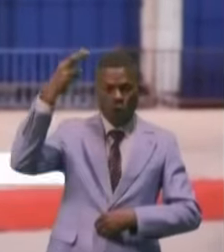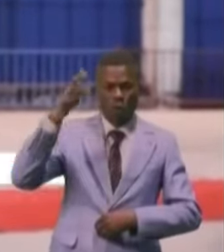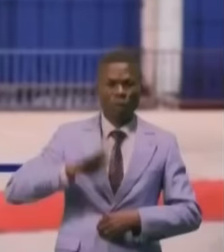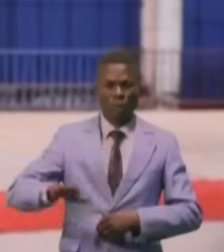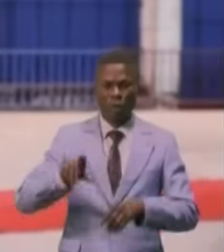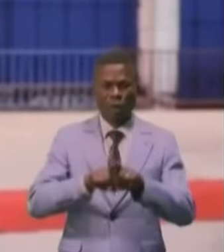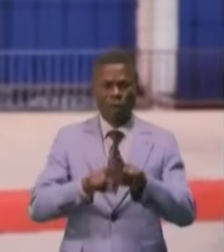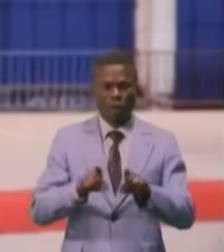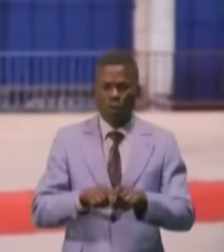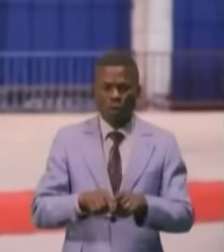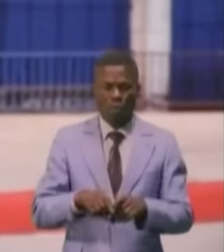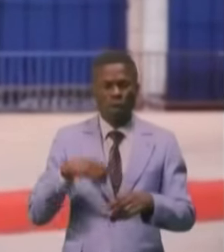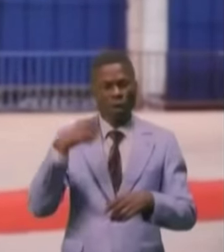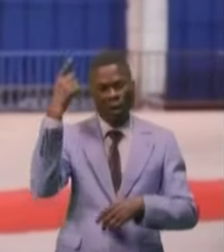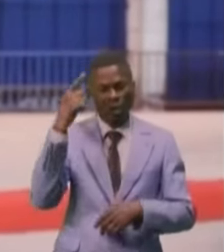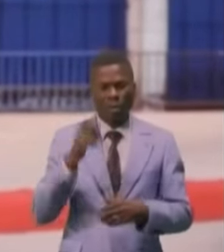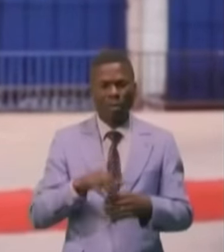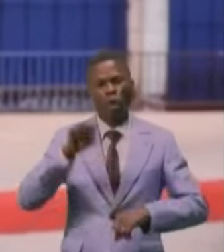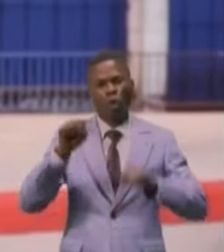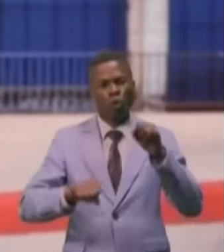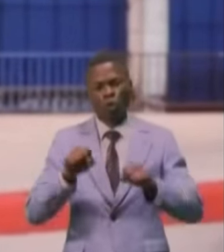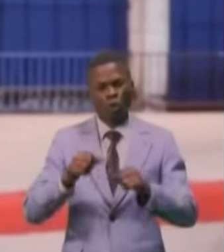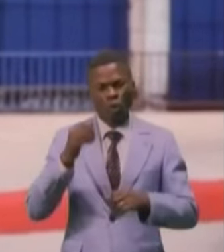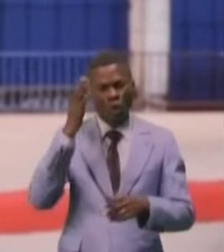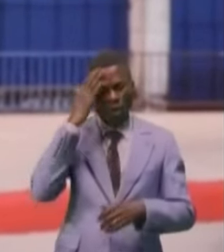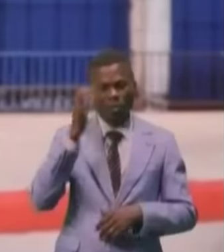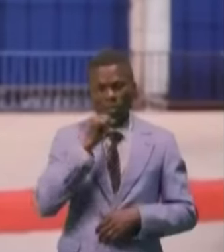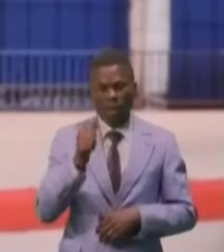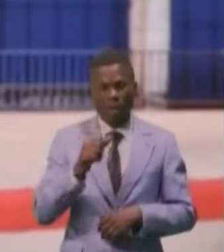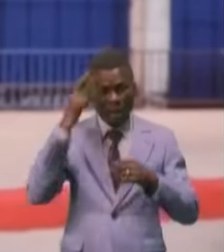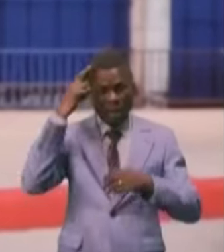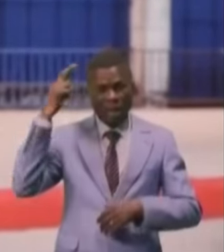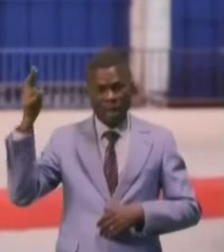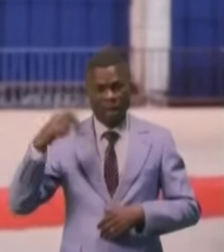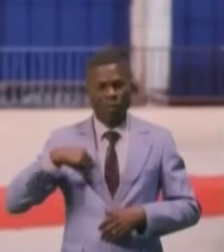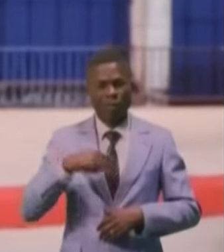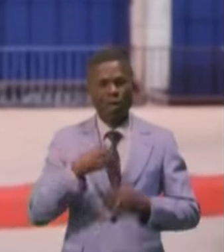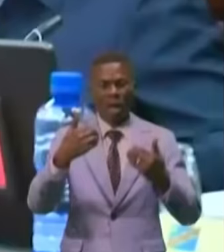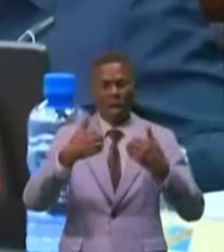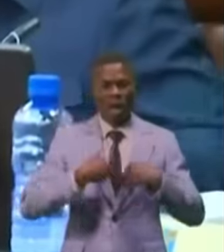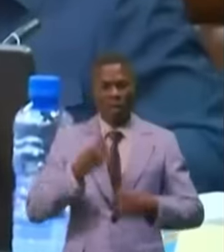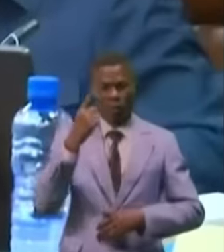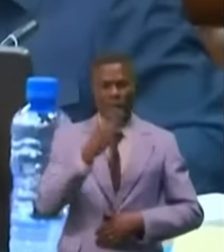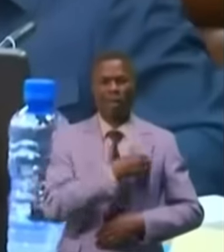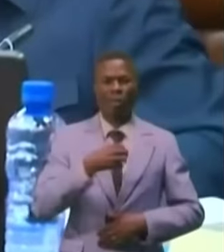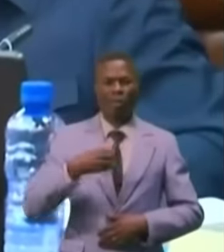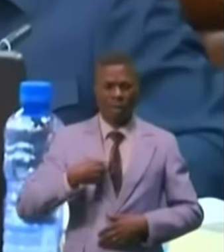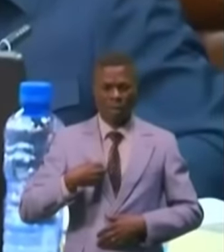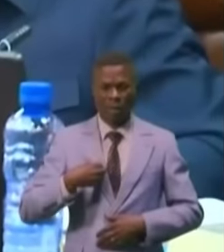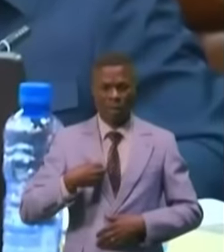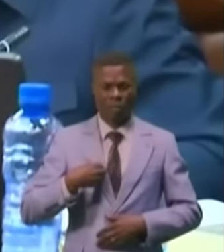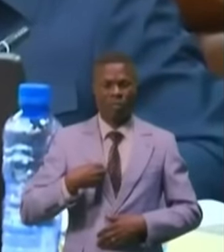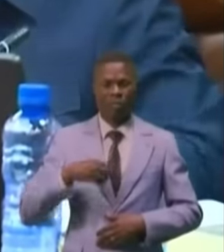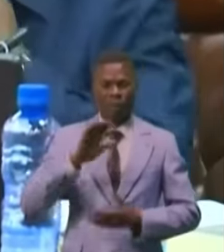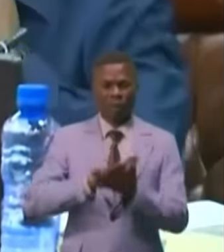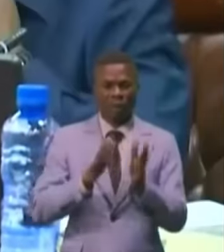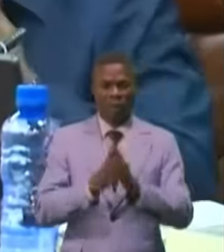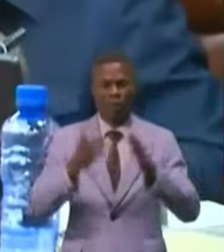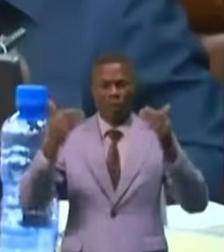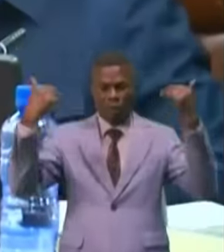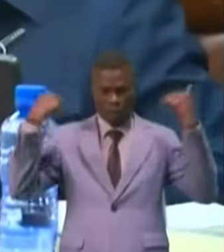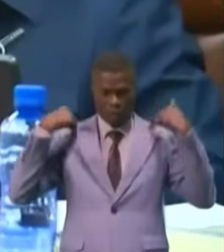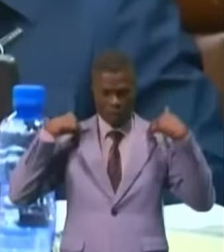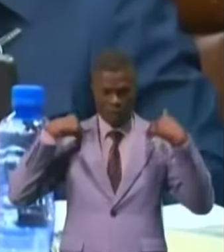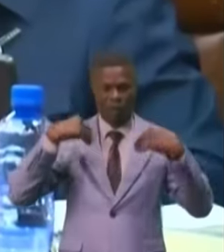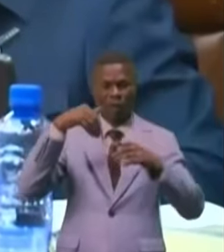la folie. Personne ne pouvait imaginer. Et mon rêve était d'avoir une femme qui est animateur au niveau